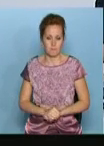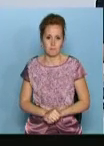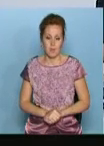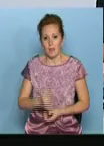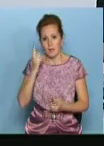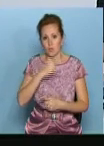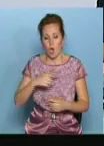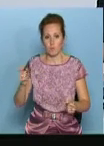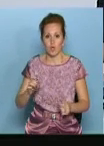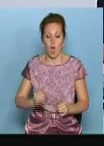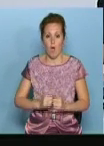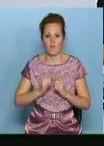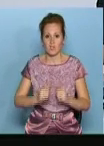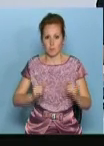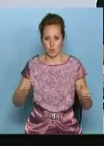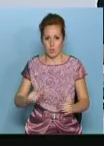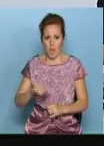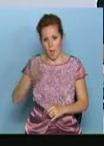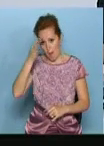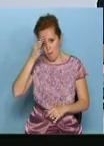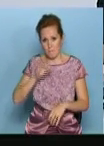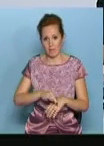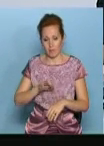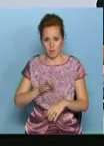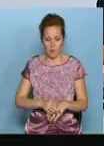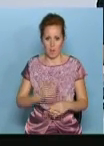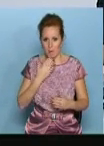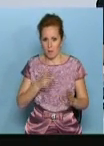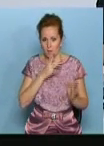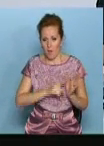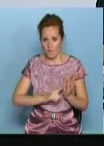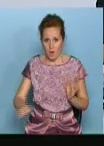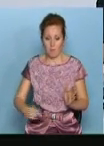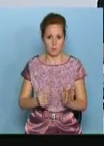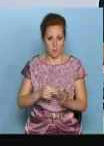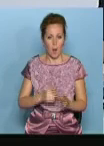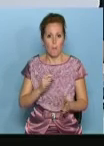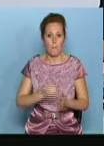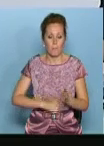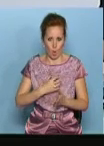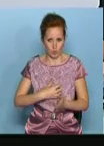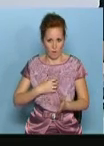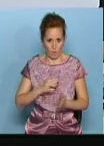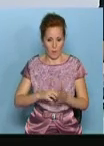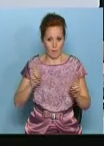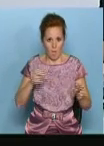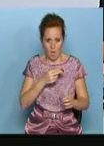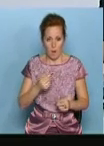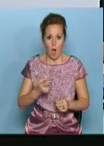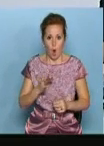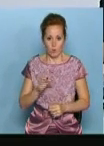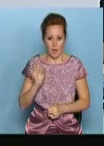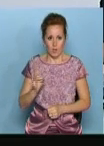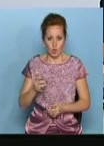Сообщения о вспышке серозного менингита в российских регионах за последние дни в новостных лентах стали ключевой темой. Вирус от Ростова-на-Дону